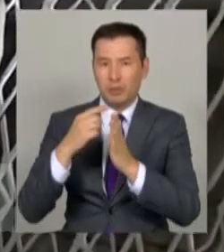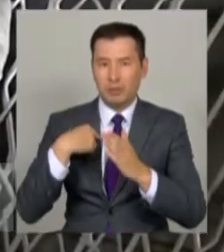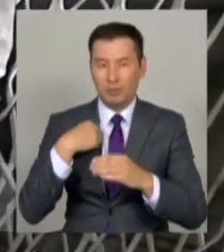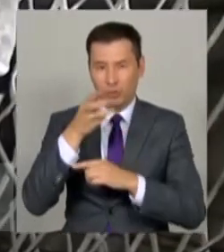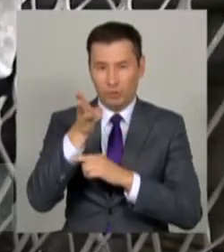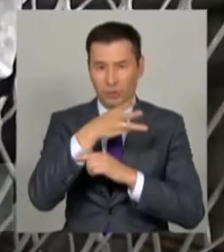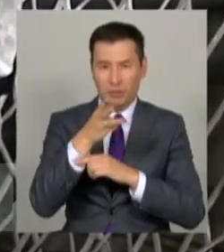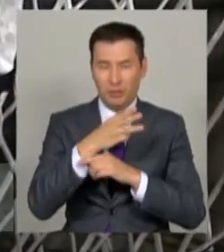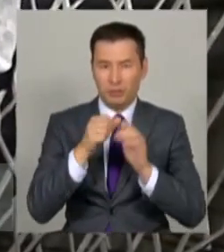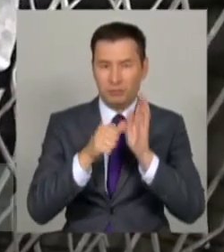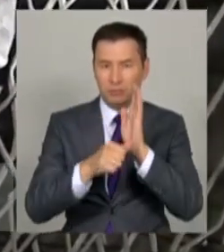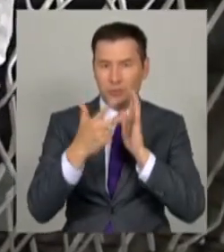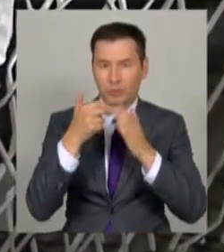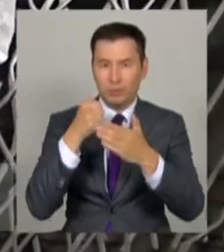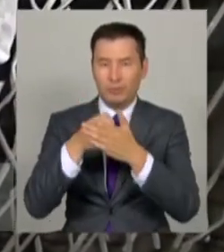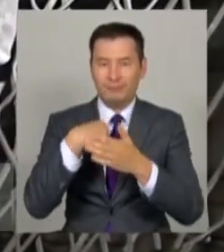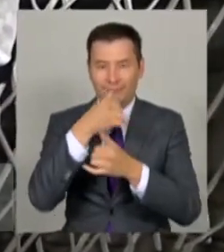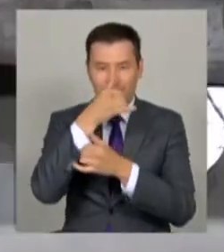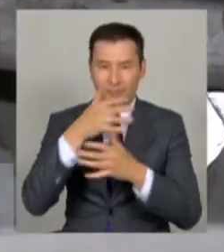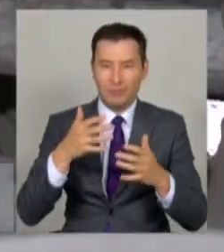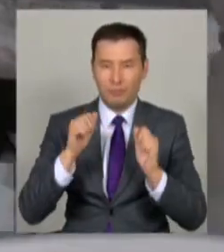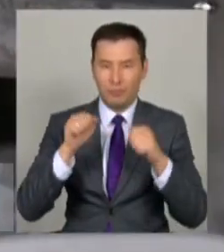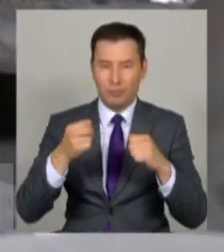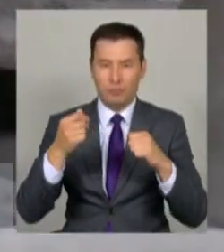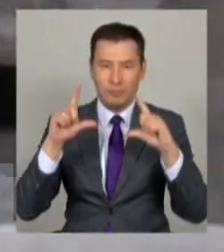для работников опасных профессий.